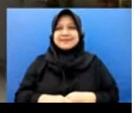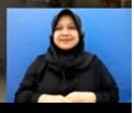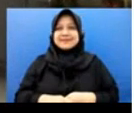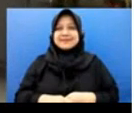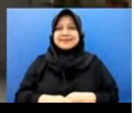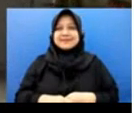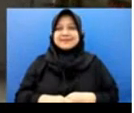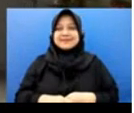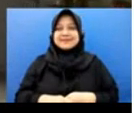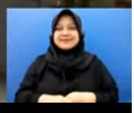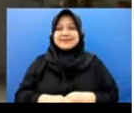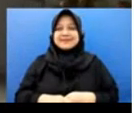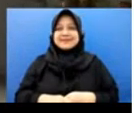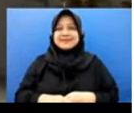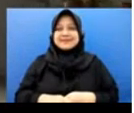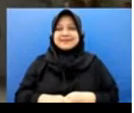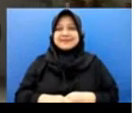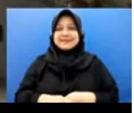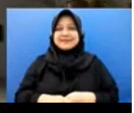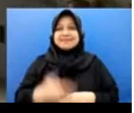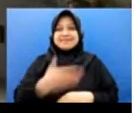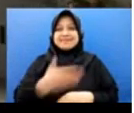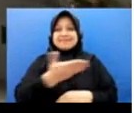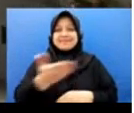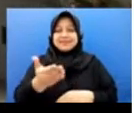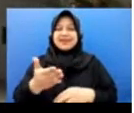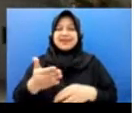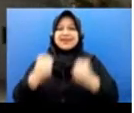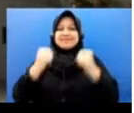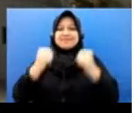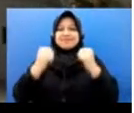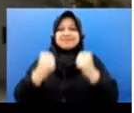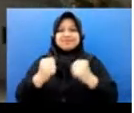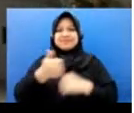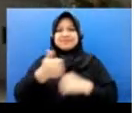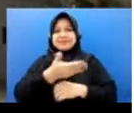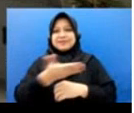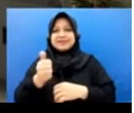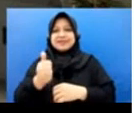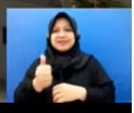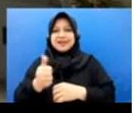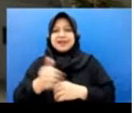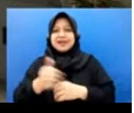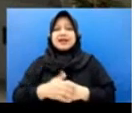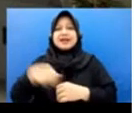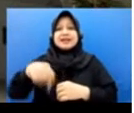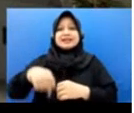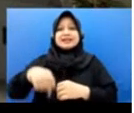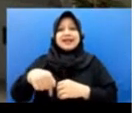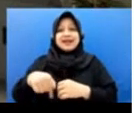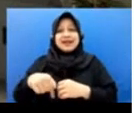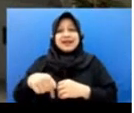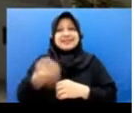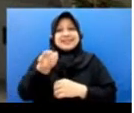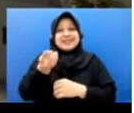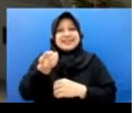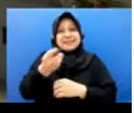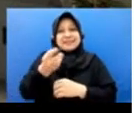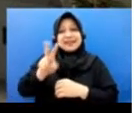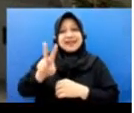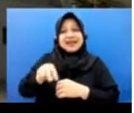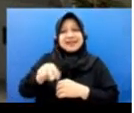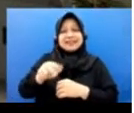Dan Ibu, mohon boleh kembali ke sikap semula. Dan sekarang saatnya sebentar lagi kita akan menuju